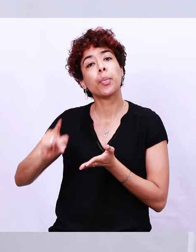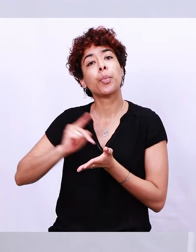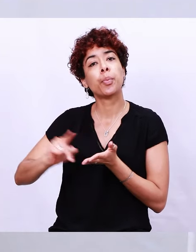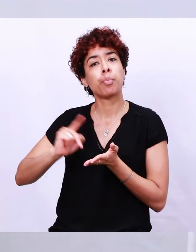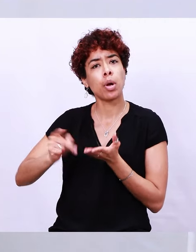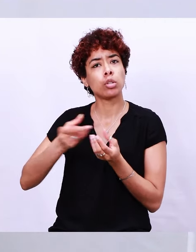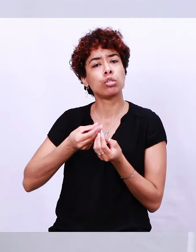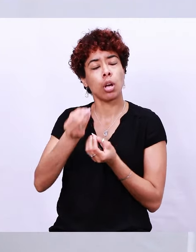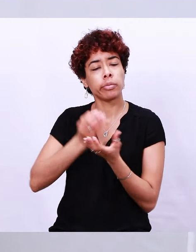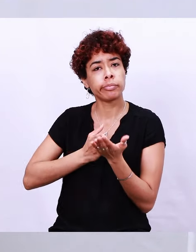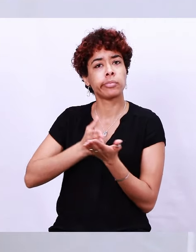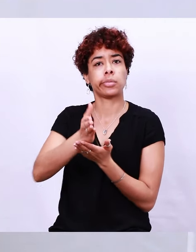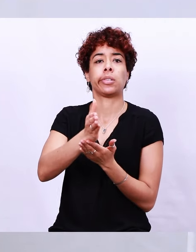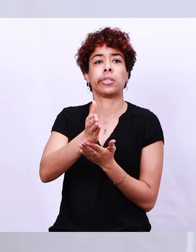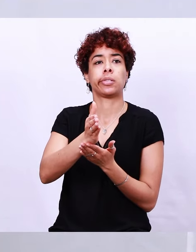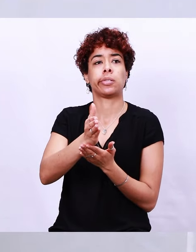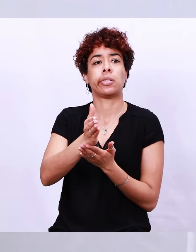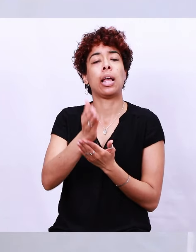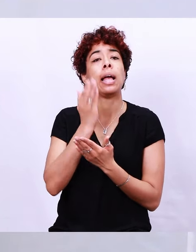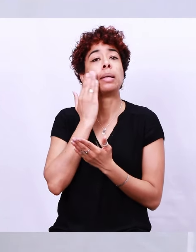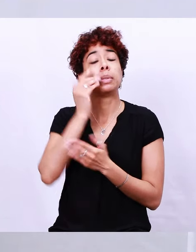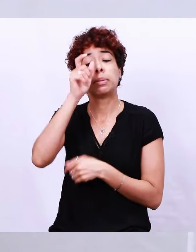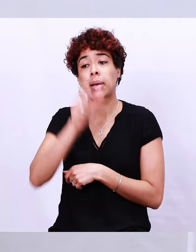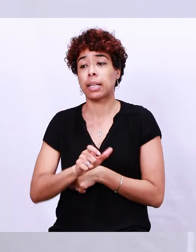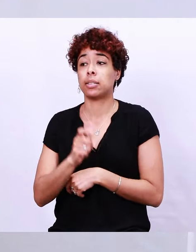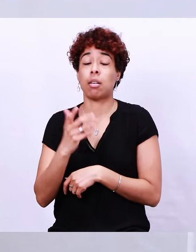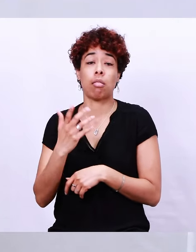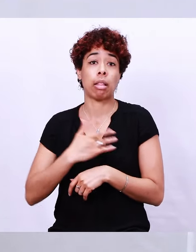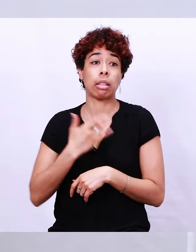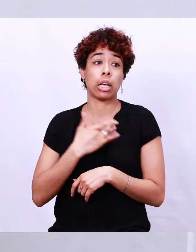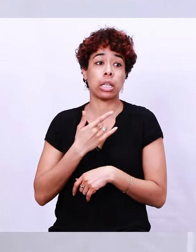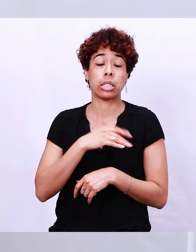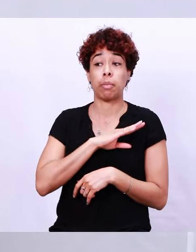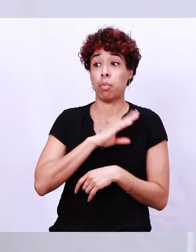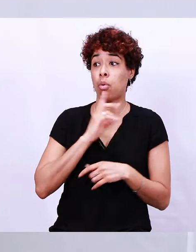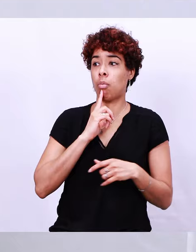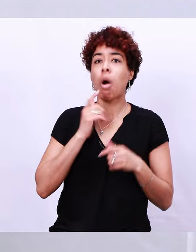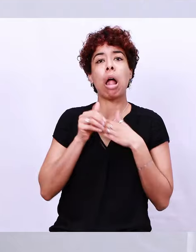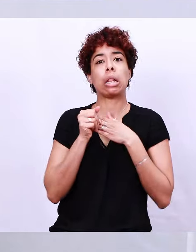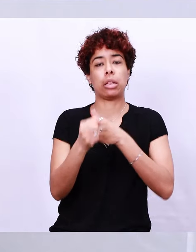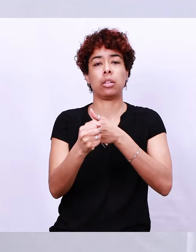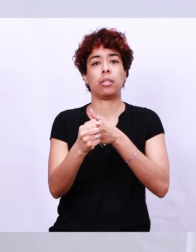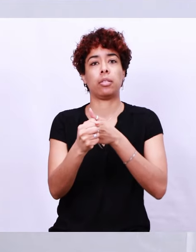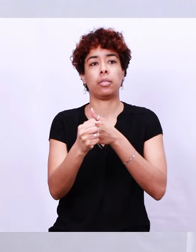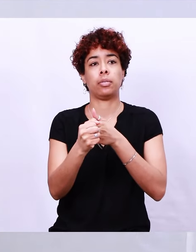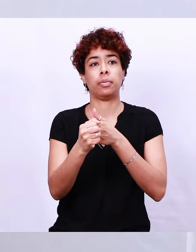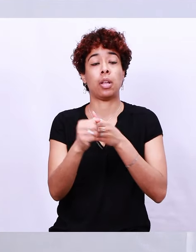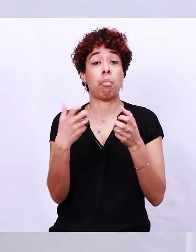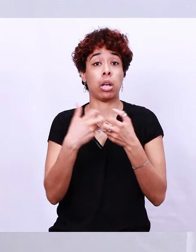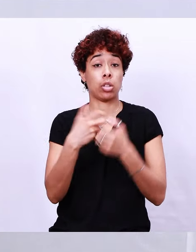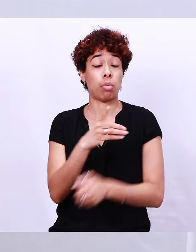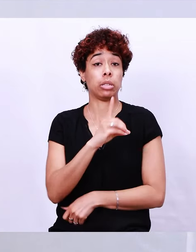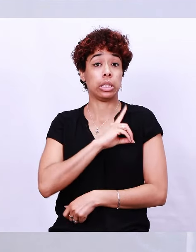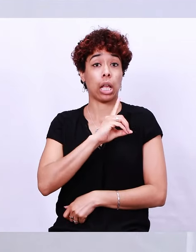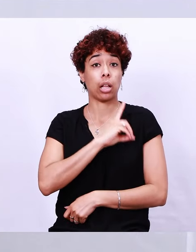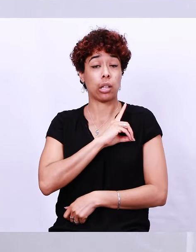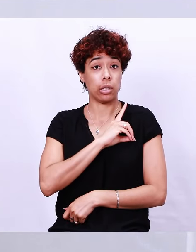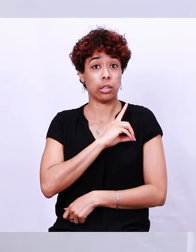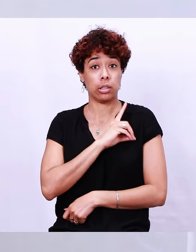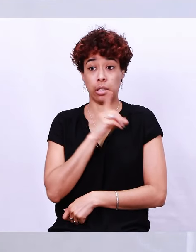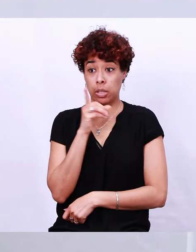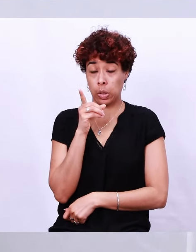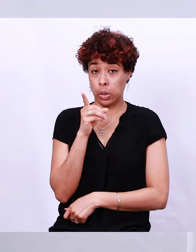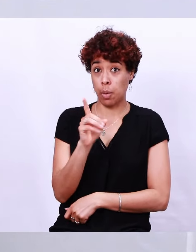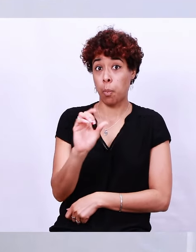un une directive en disant voilà quand il a qu'il y a quelqu'un qui veut prendre un poste de leader et bien un diacre dans une église et bien